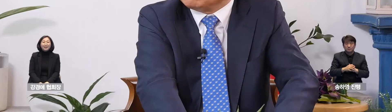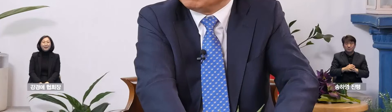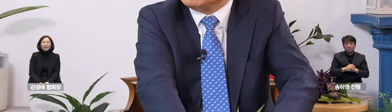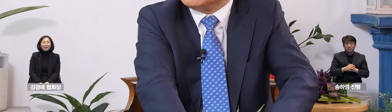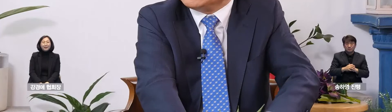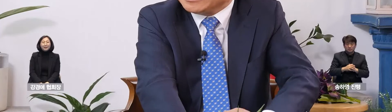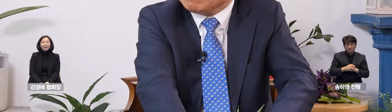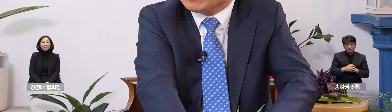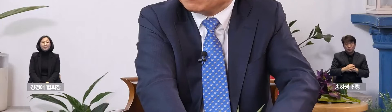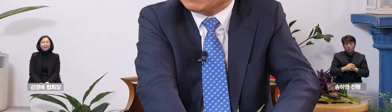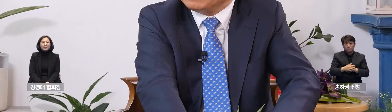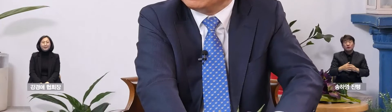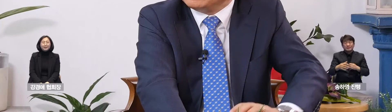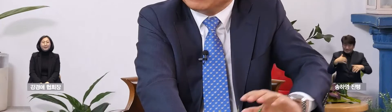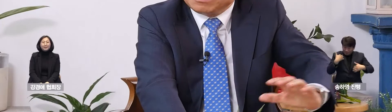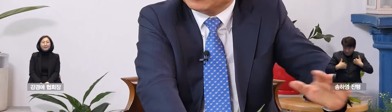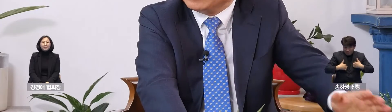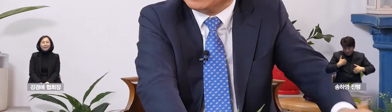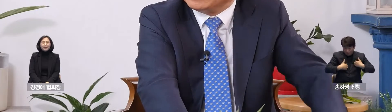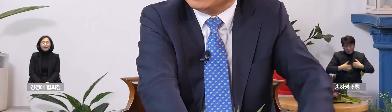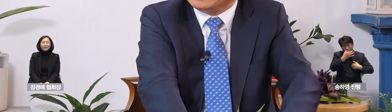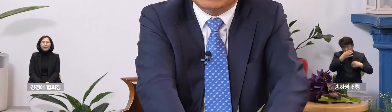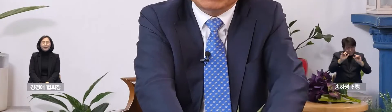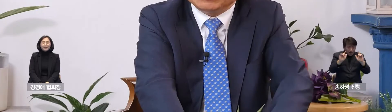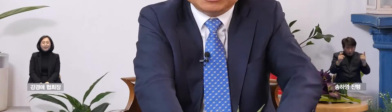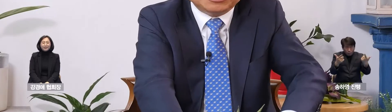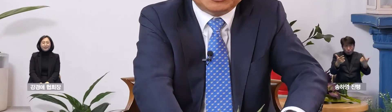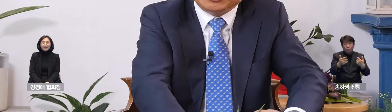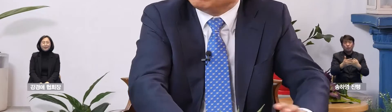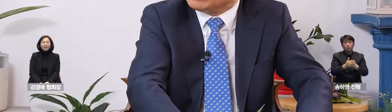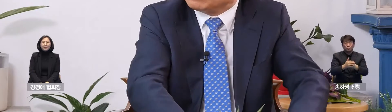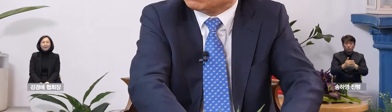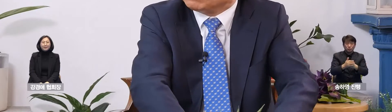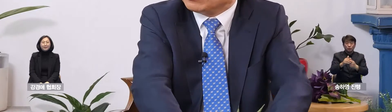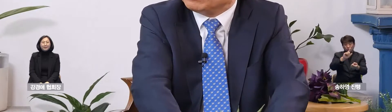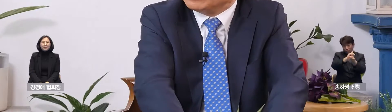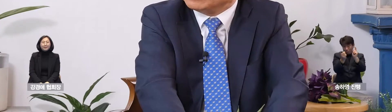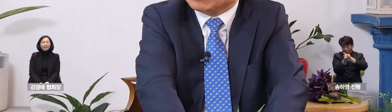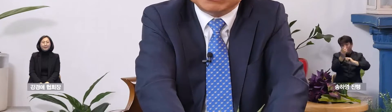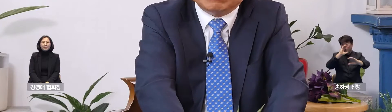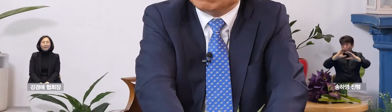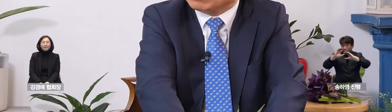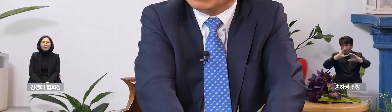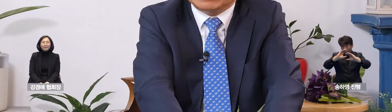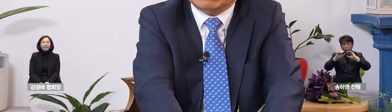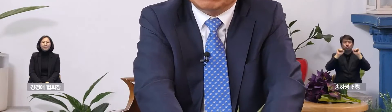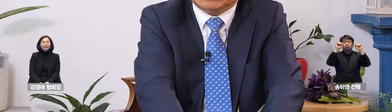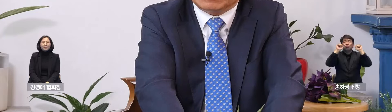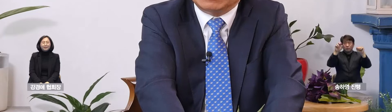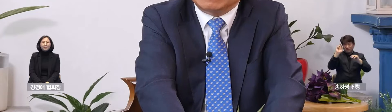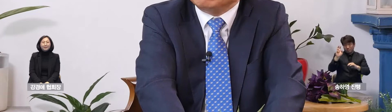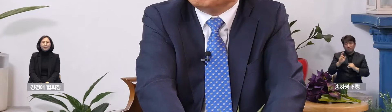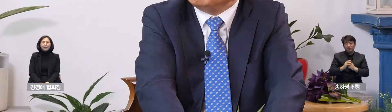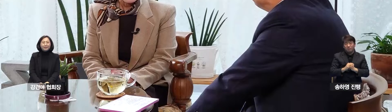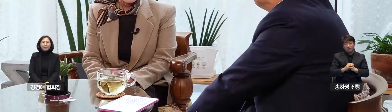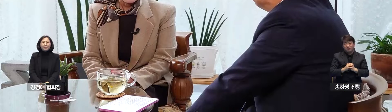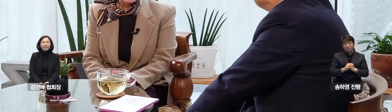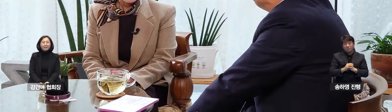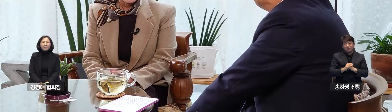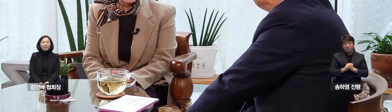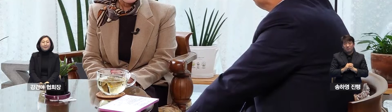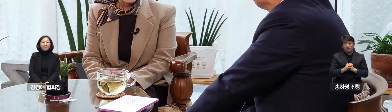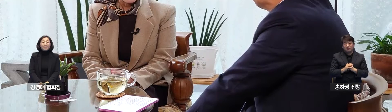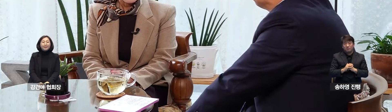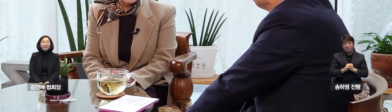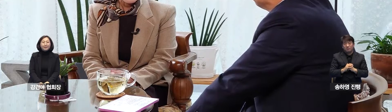안 들이고 재밌고 또 이렇게 친구분들하고 소통할 수 있는 그런 운동인 것 같아요. 그러니까 그